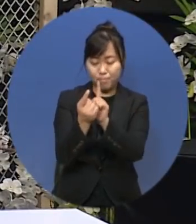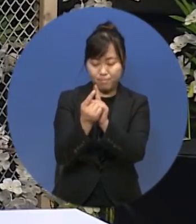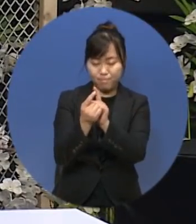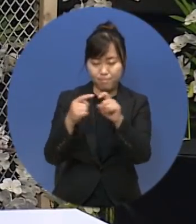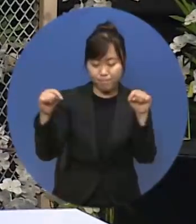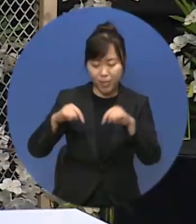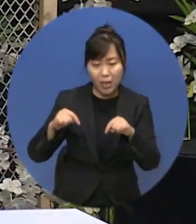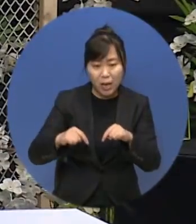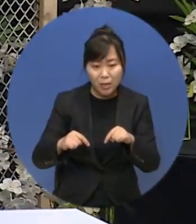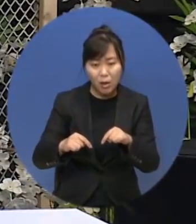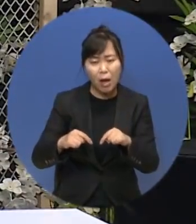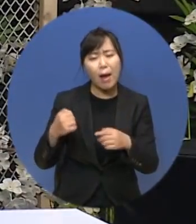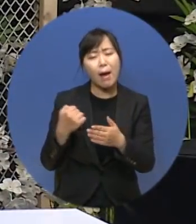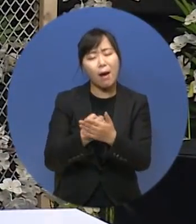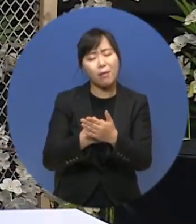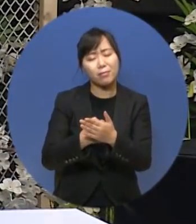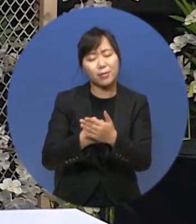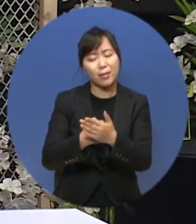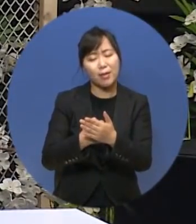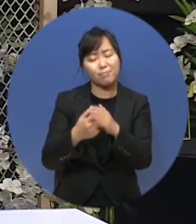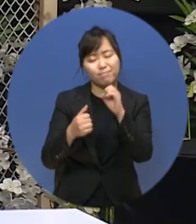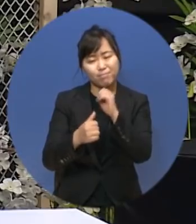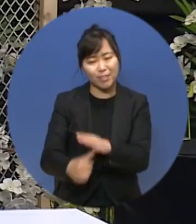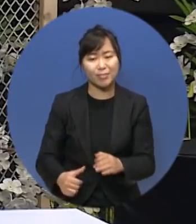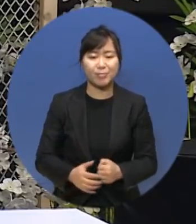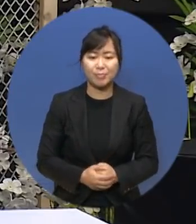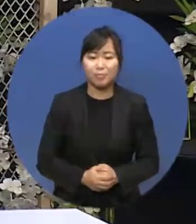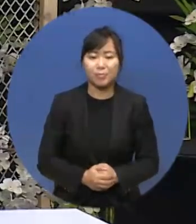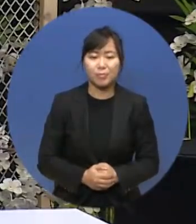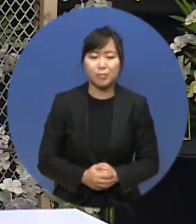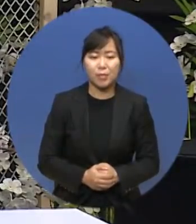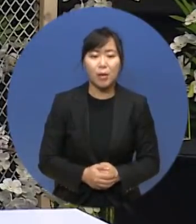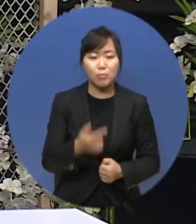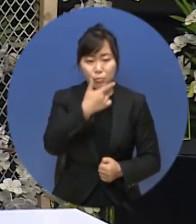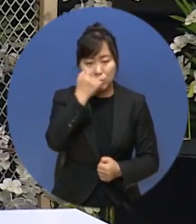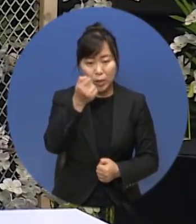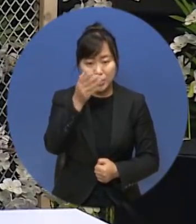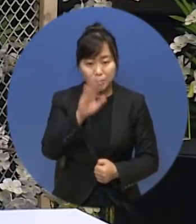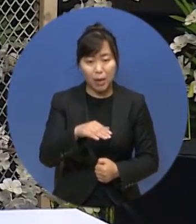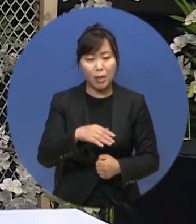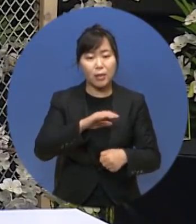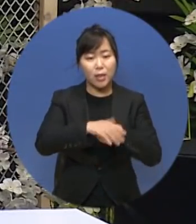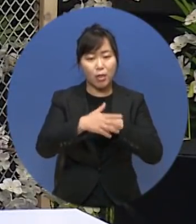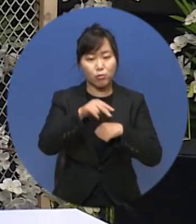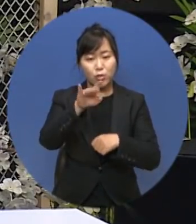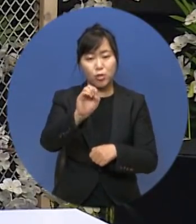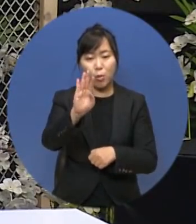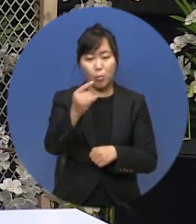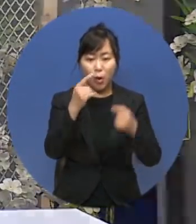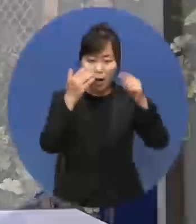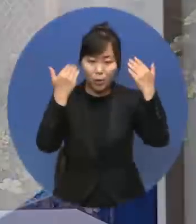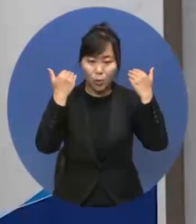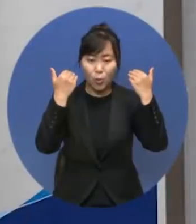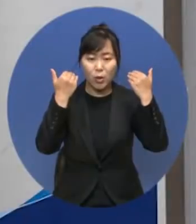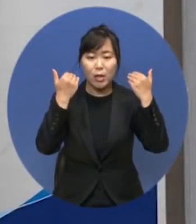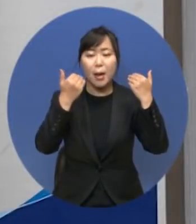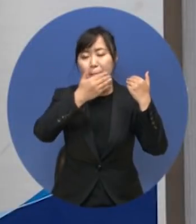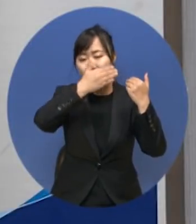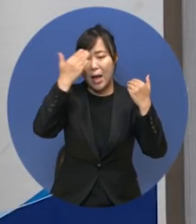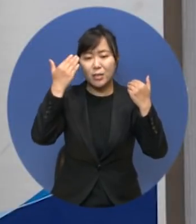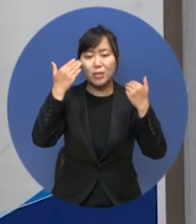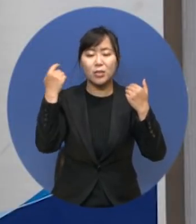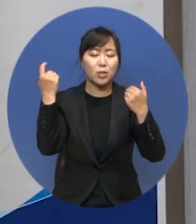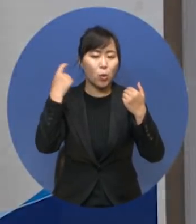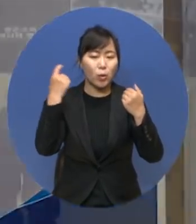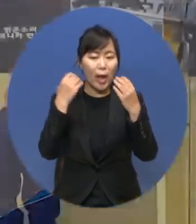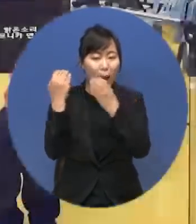했었으나 아쉽게도 성사는 되지 않았었습니다. 부족합니다만 대구 성북학교 학교기업 맑은 소리 하모니카